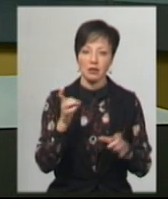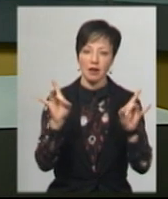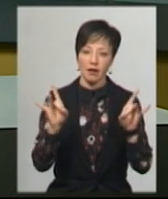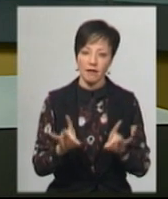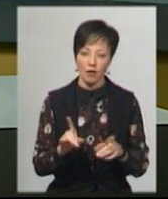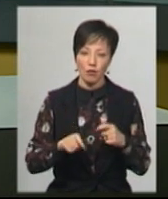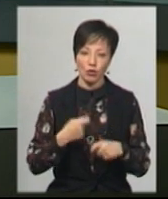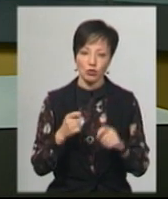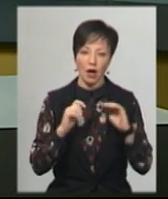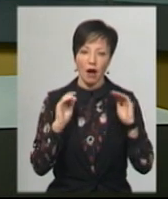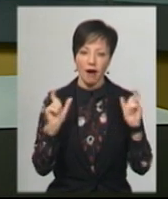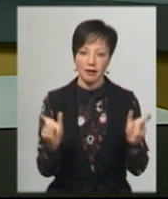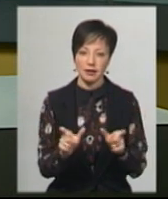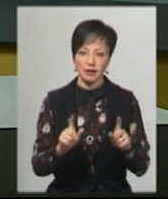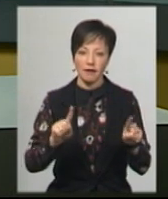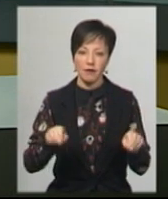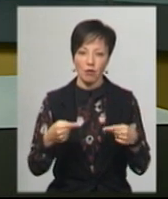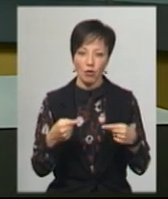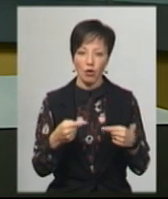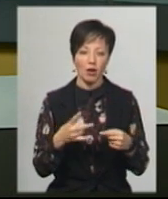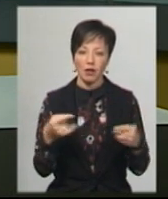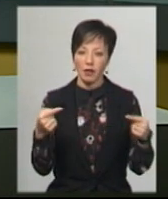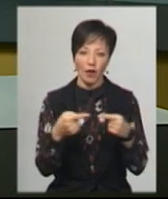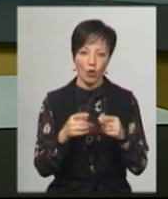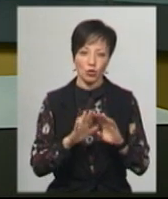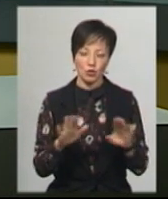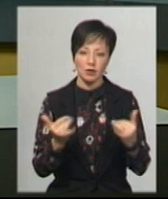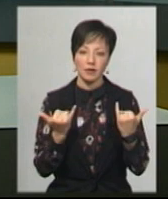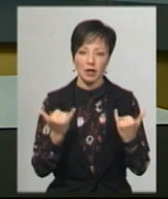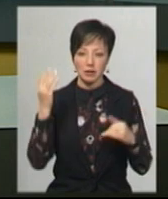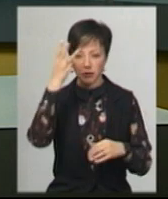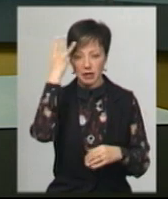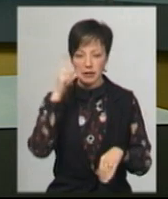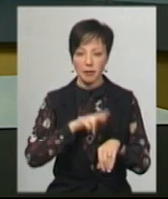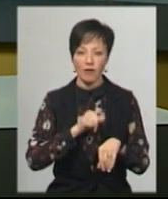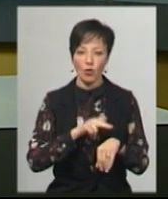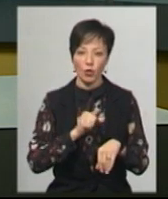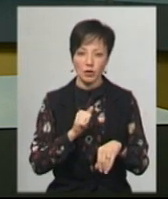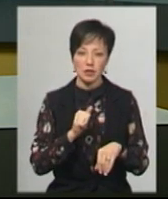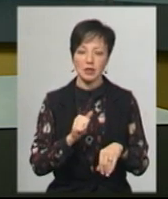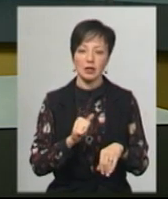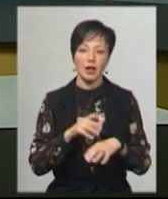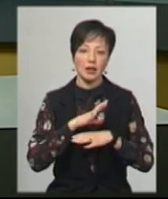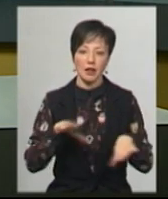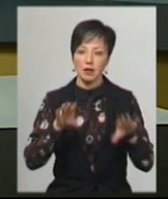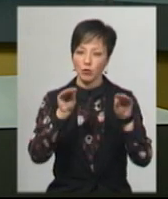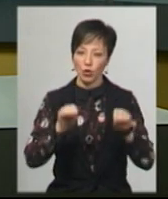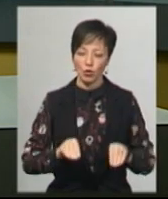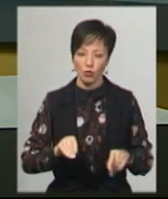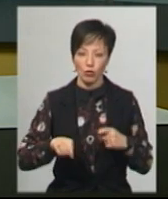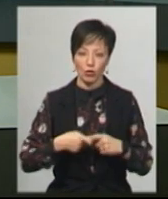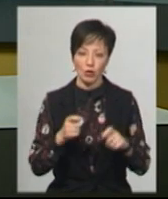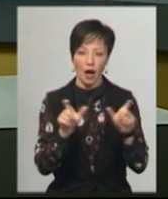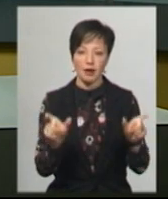в порушенні карантинних вимог, Артем Шевченко не уточнив. Наразі хмельницькі правоохоронці не складали протоколів про